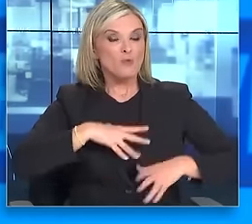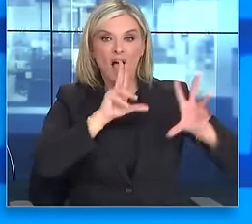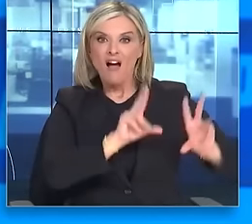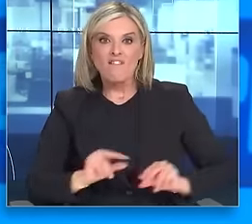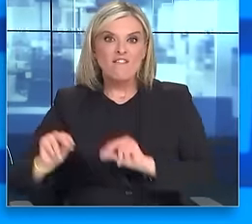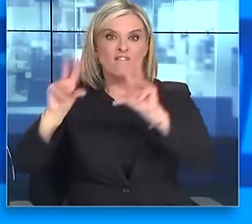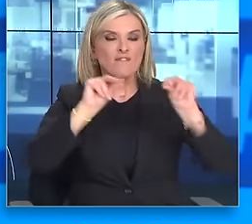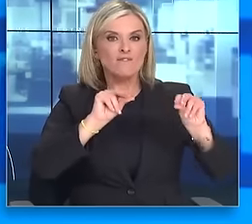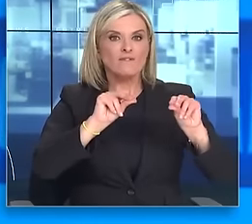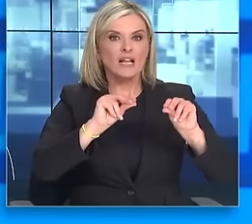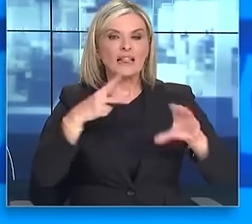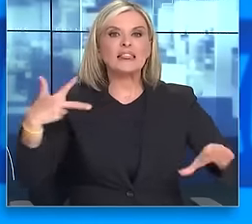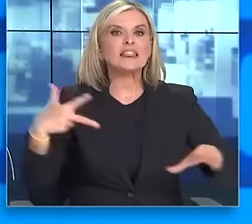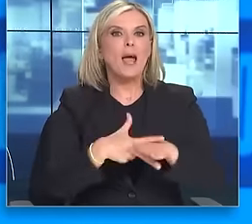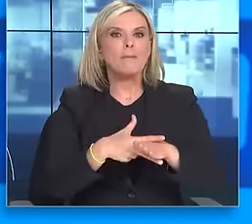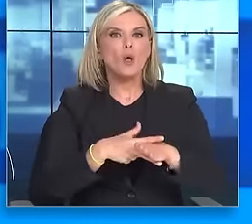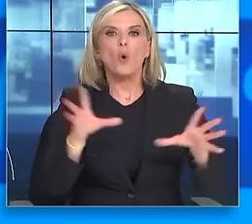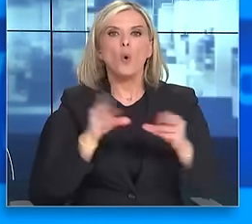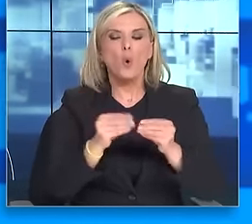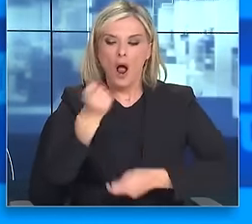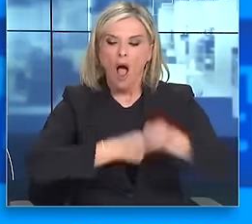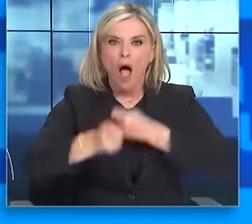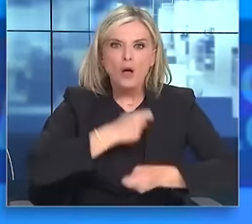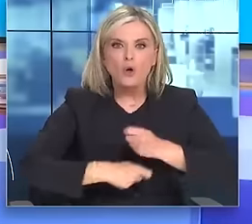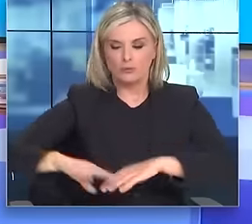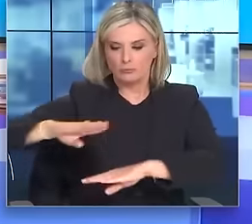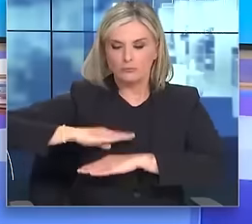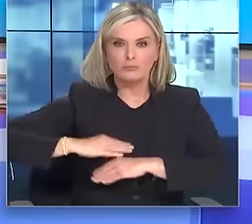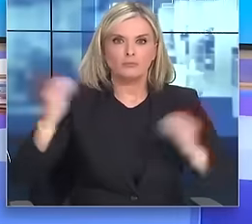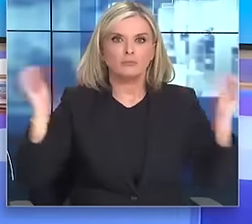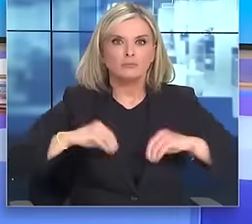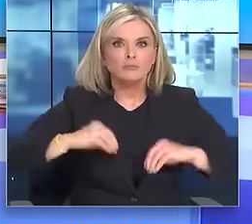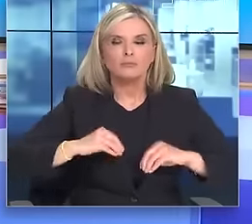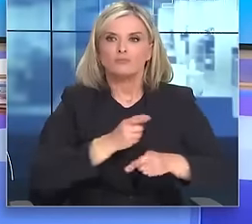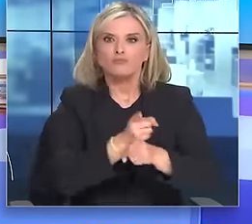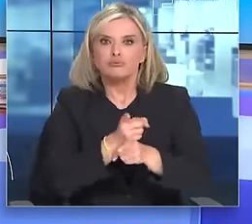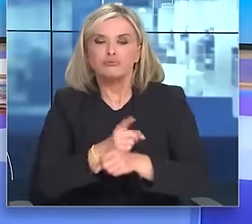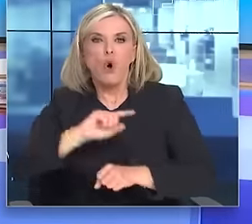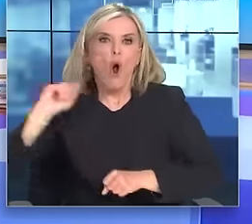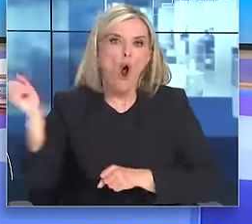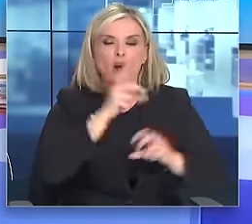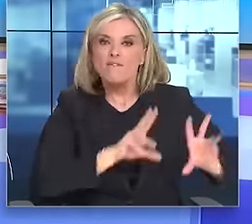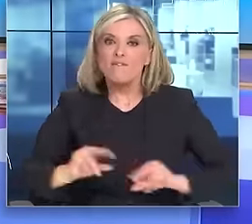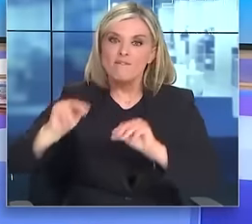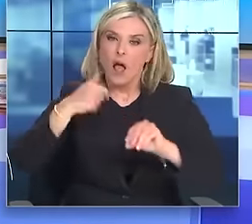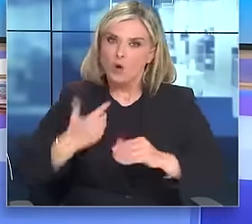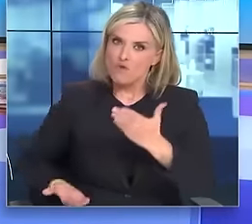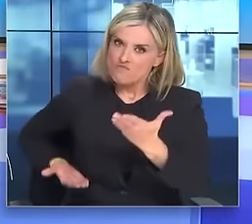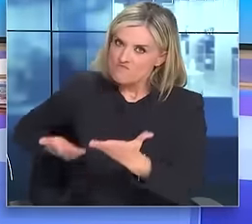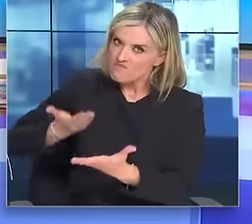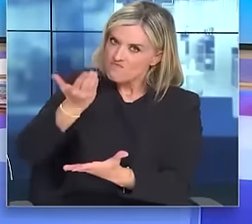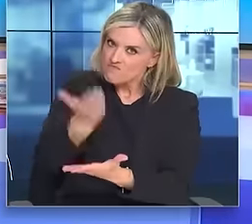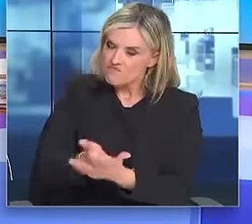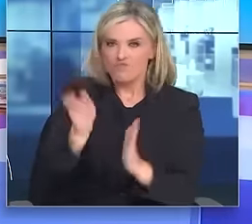να διαχειριστούμε ζητήματα απολύτως γεωπολιτικά κρίσιμα για την Ευρώπη? Εγώ έχω καταθέσει την πρόταση και θα